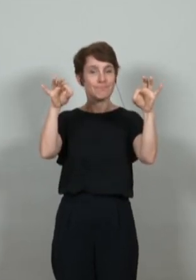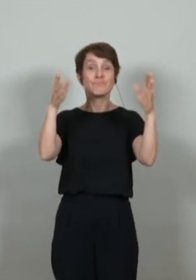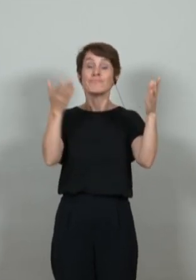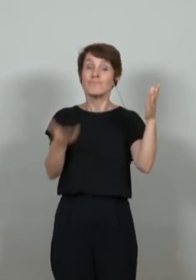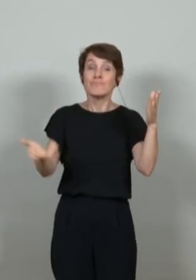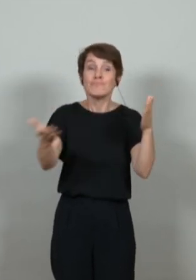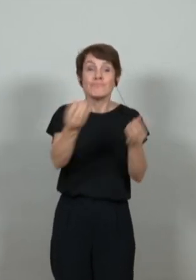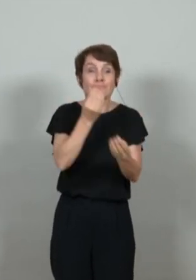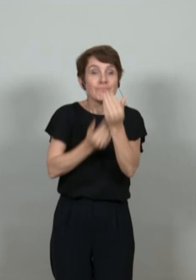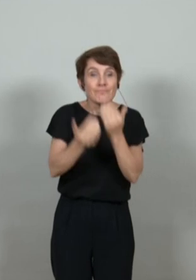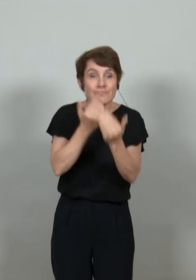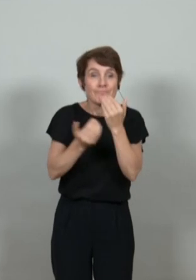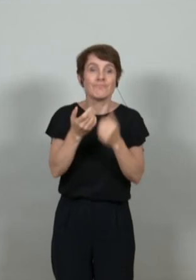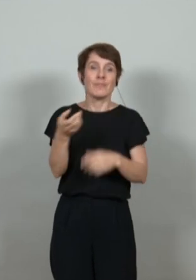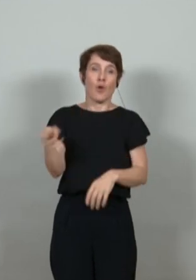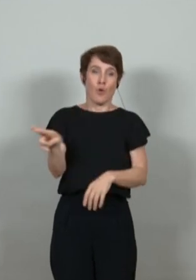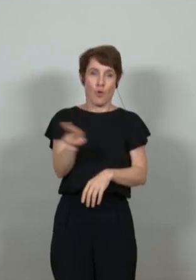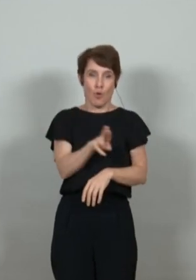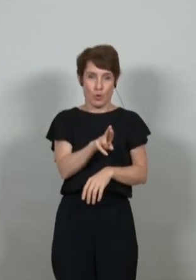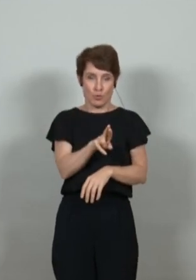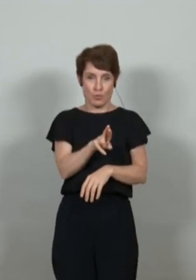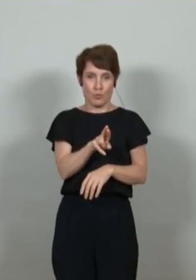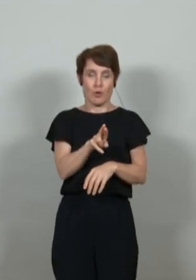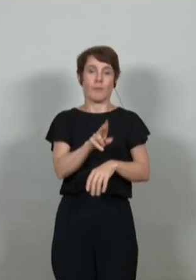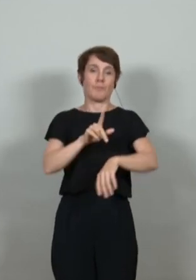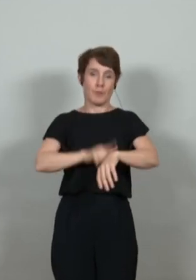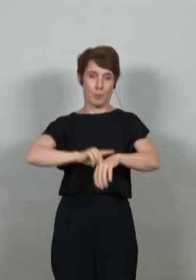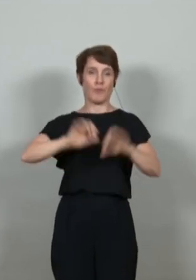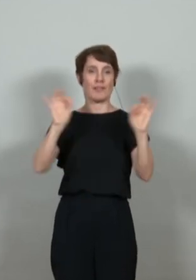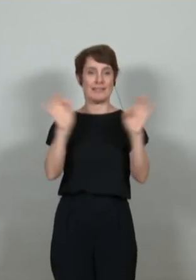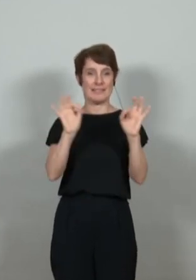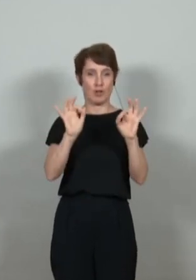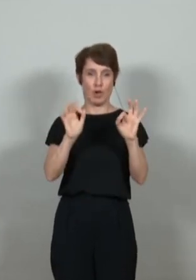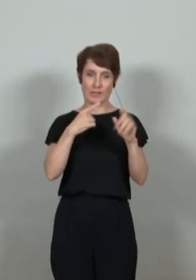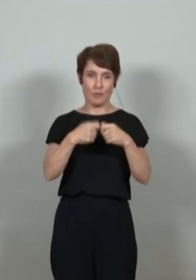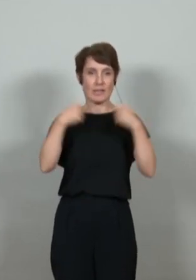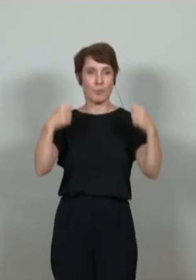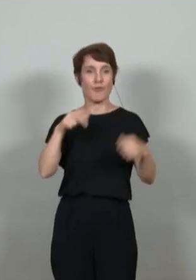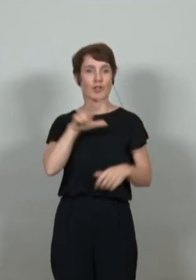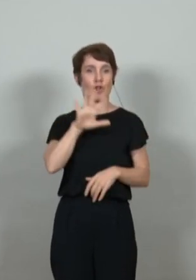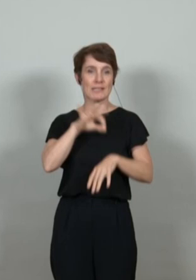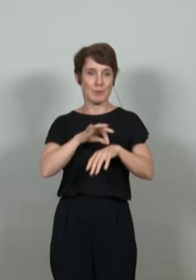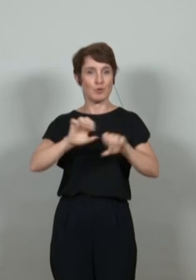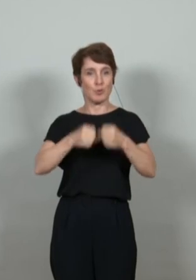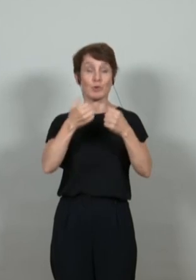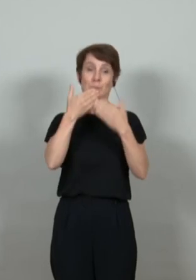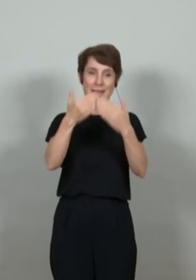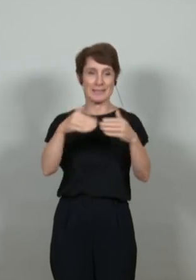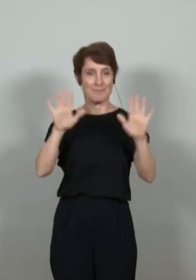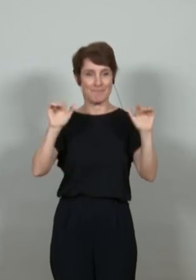substanter et donc de reprendre ce conseil municipal à 22 heures soit une pause de 35 minutes merci